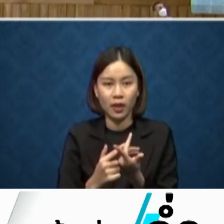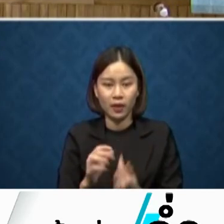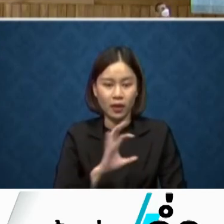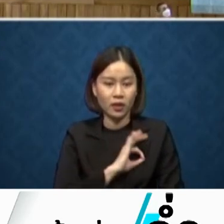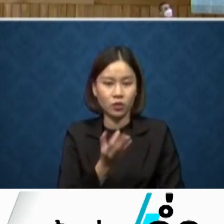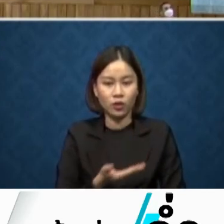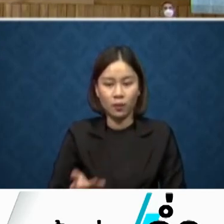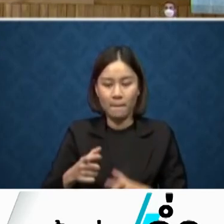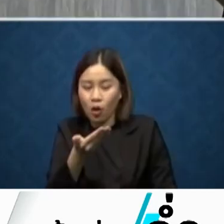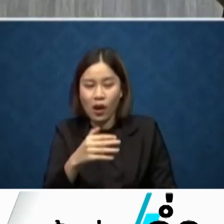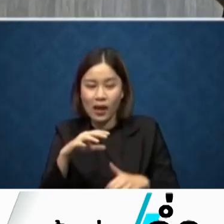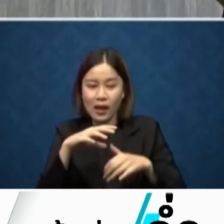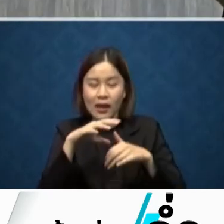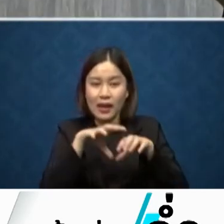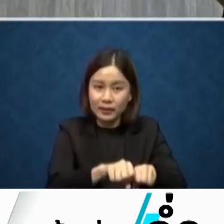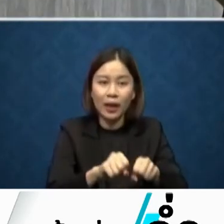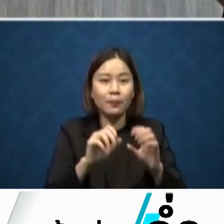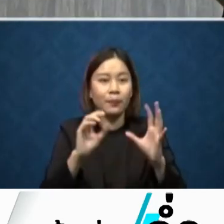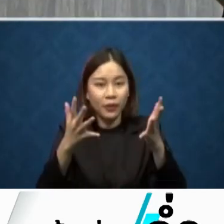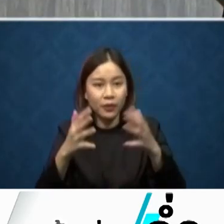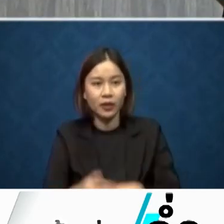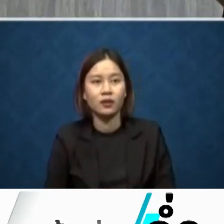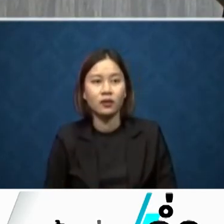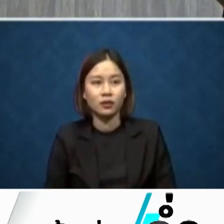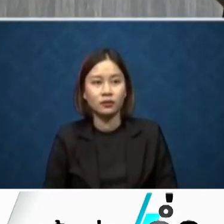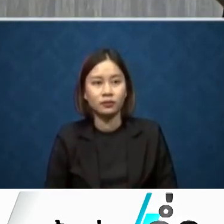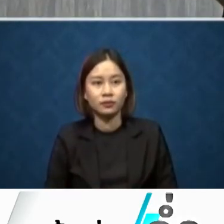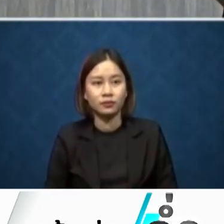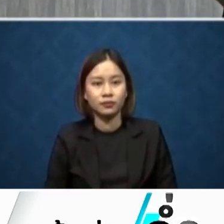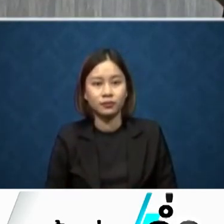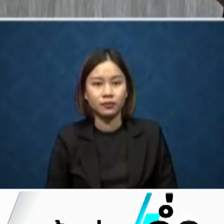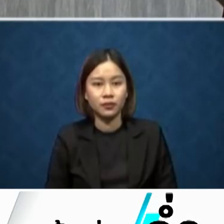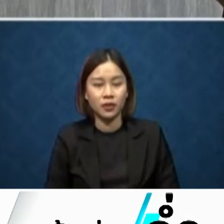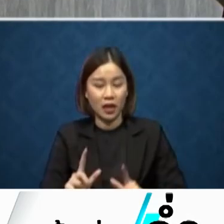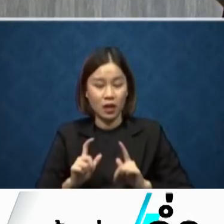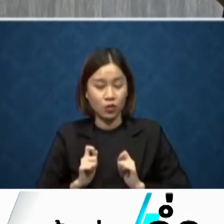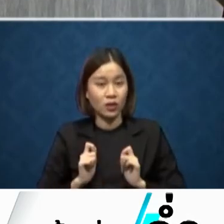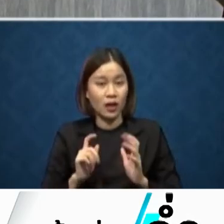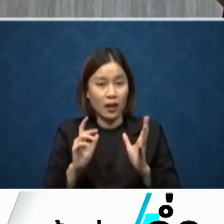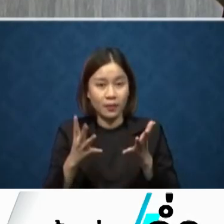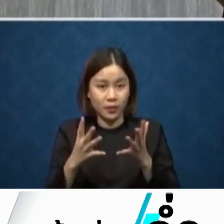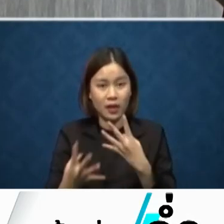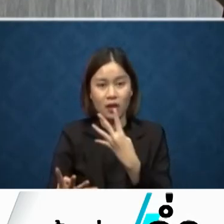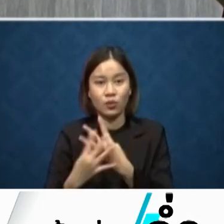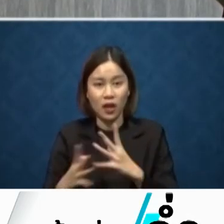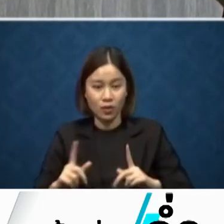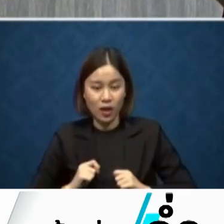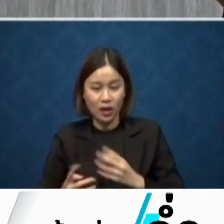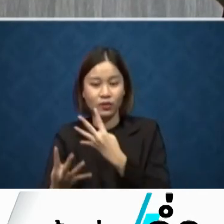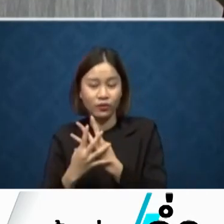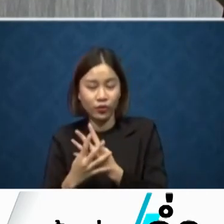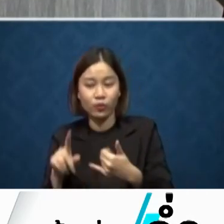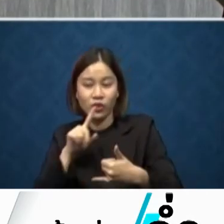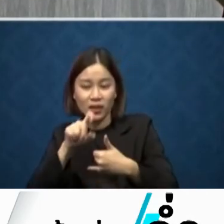สมัยประชุมก็คือหลัง 30ตุลาคมอีกประมาณเดือนนึงฮะเห็นล่าสุดรังสิมันโรมเนี่ยเขาให้สัมภาษณ์แล้วนะ